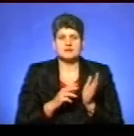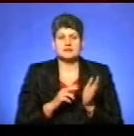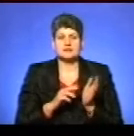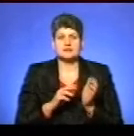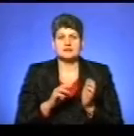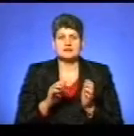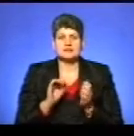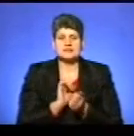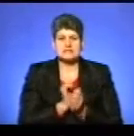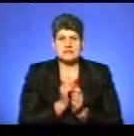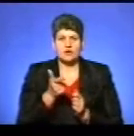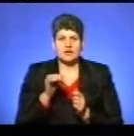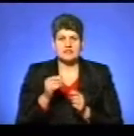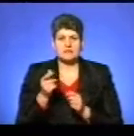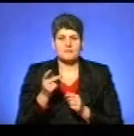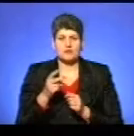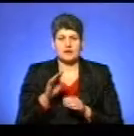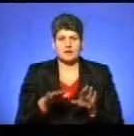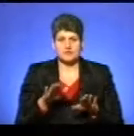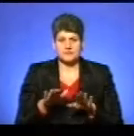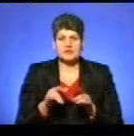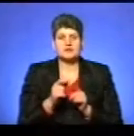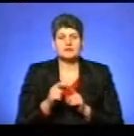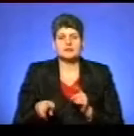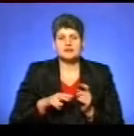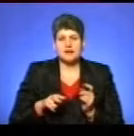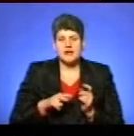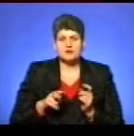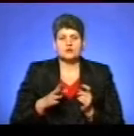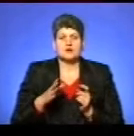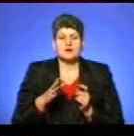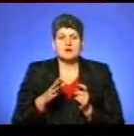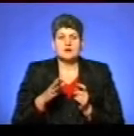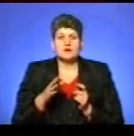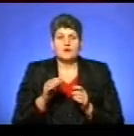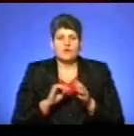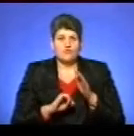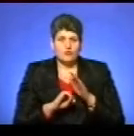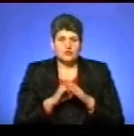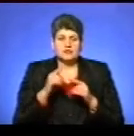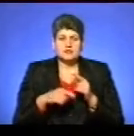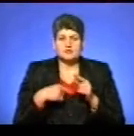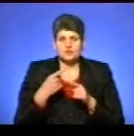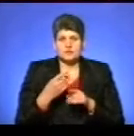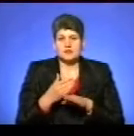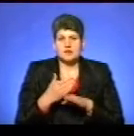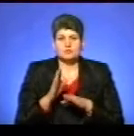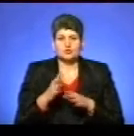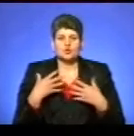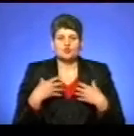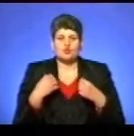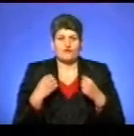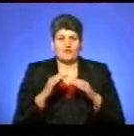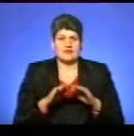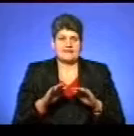1,5 кілограма. За словами директора благодійного фонду «Карітас» Андрія Марчука, у наступному етапі проекту планують оздоровлювати